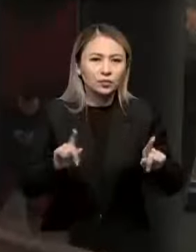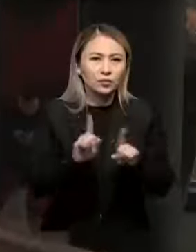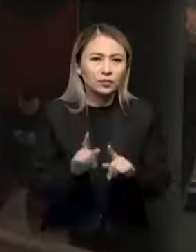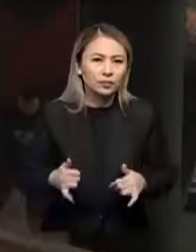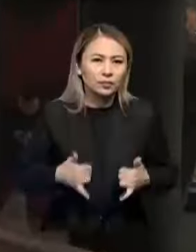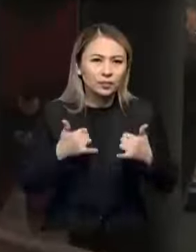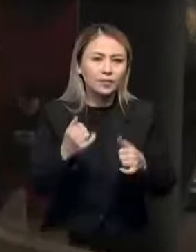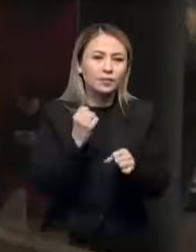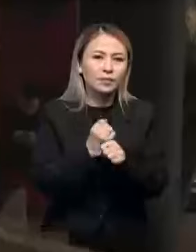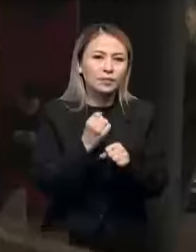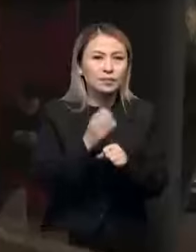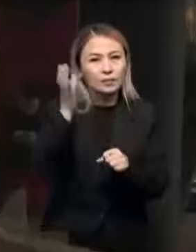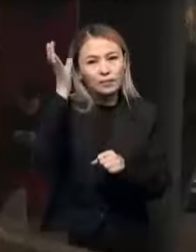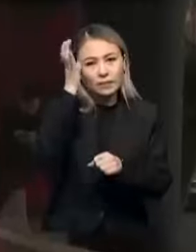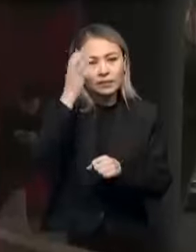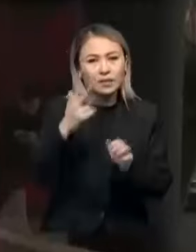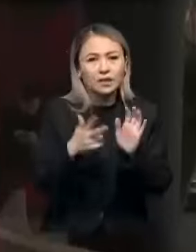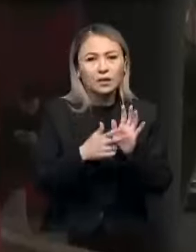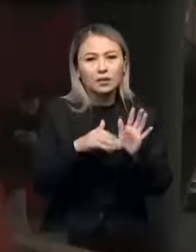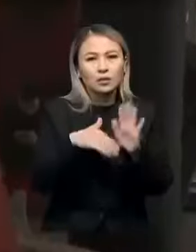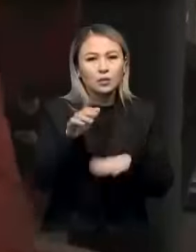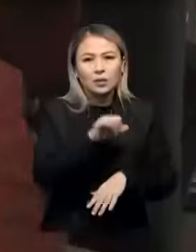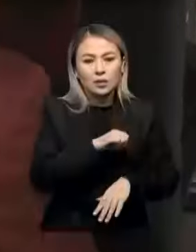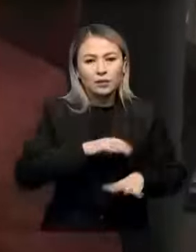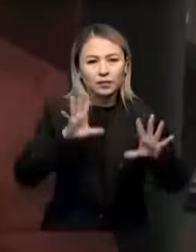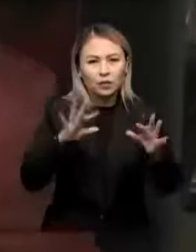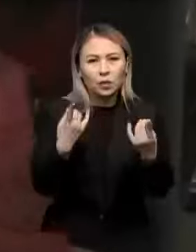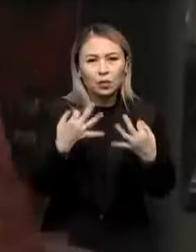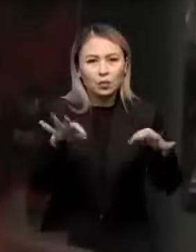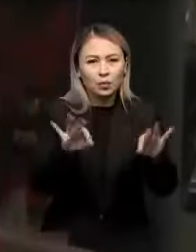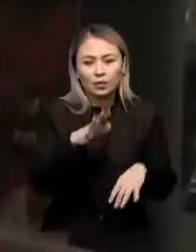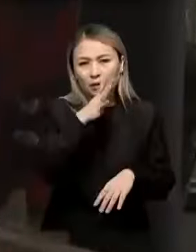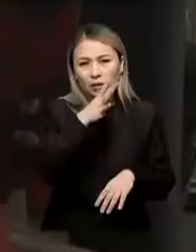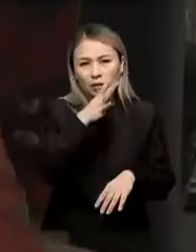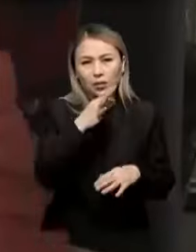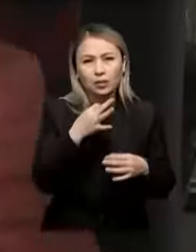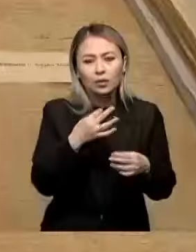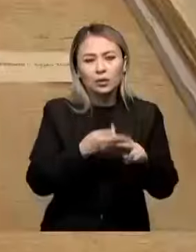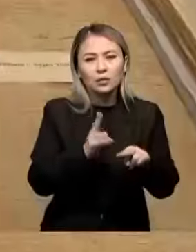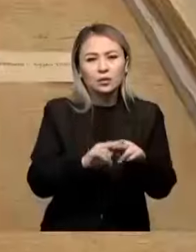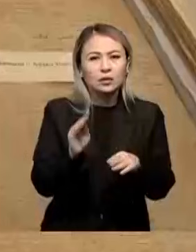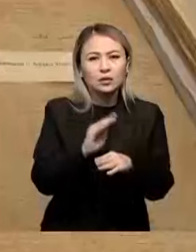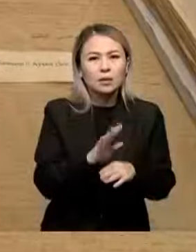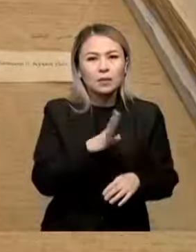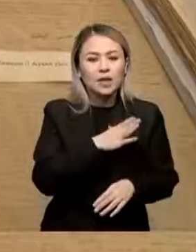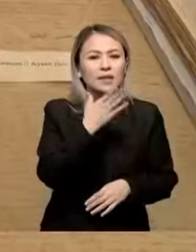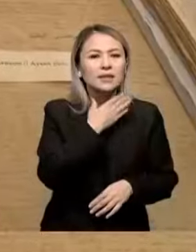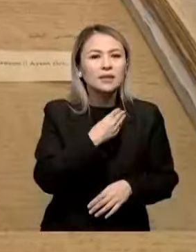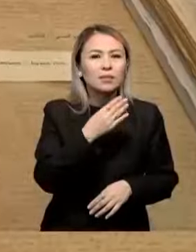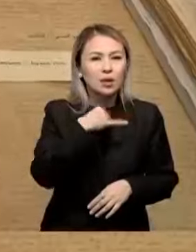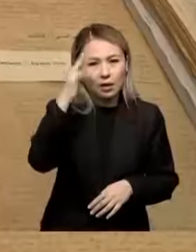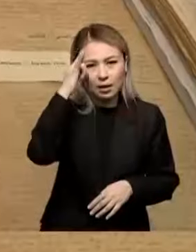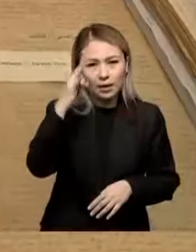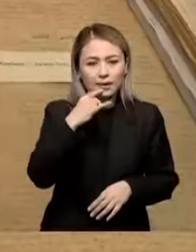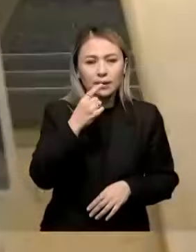дастанды құрастырған ғалым болды. 8 қыры 1 сырлы. Мысал үшін 24 жастағы бозбала Қаныш Семей қаласында жарық көрген Қазақ